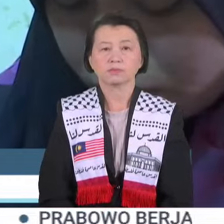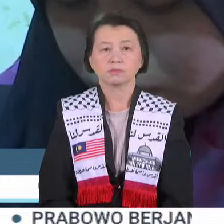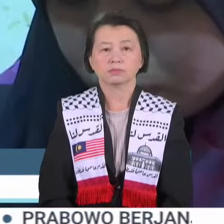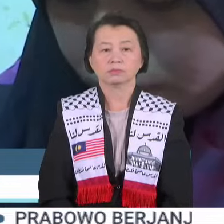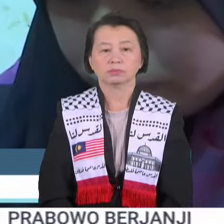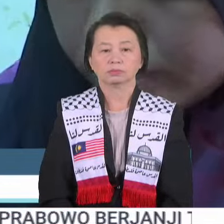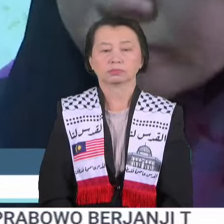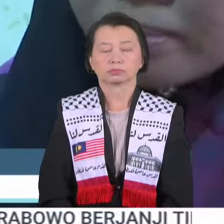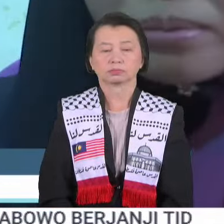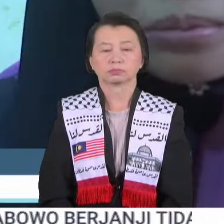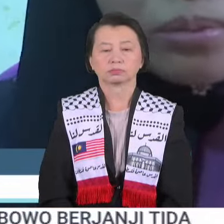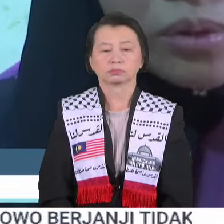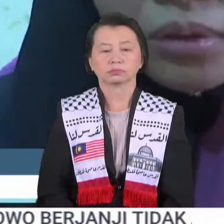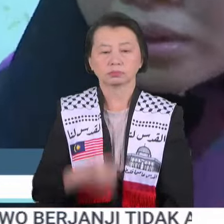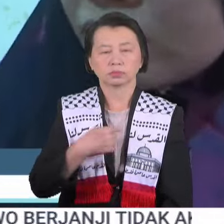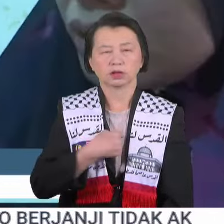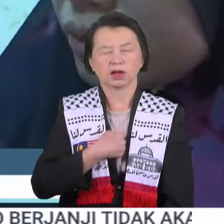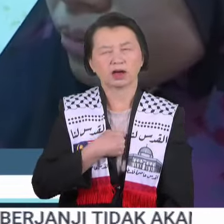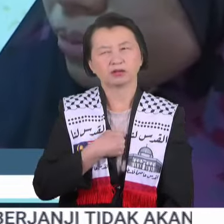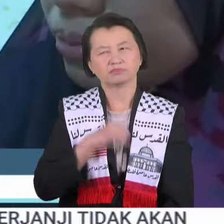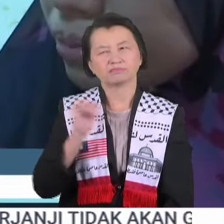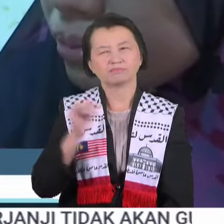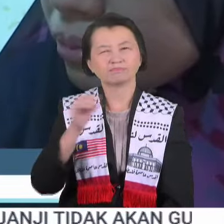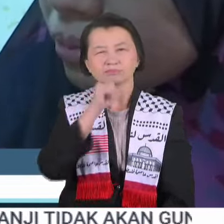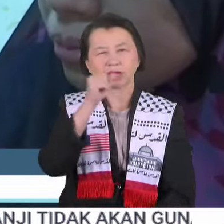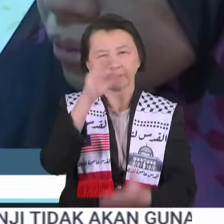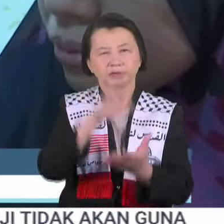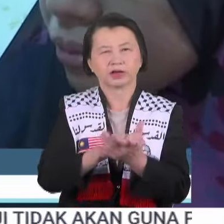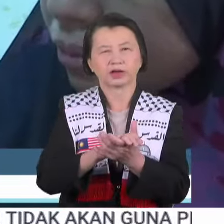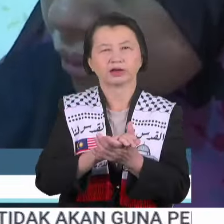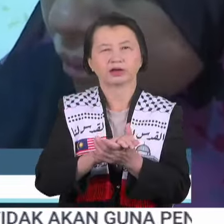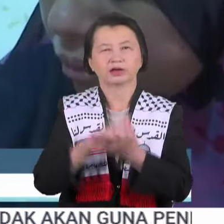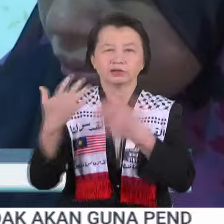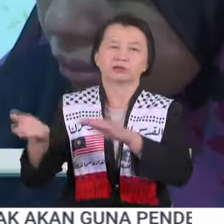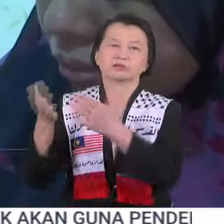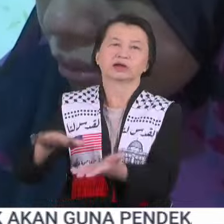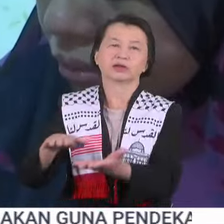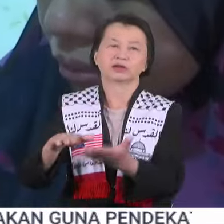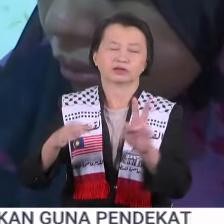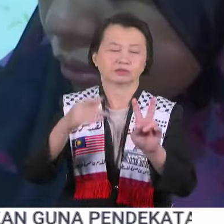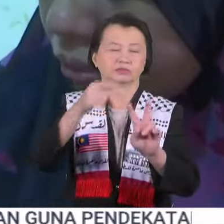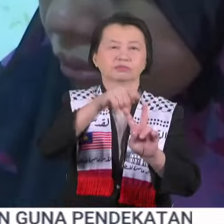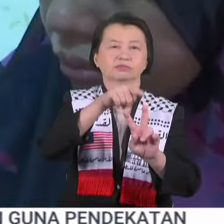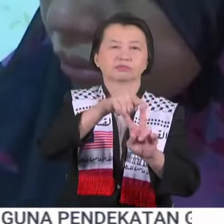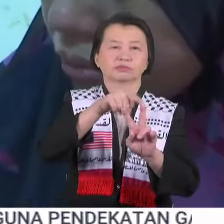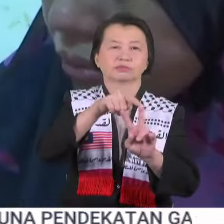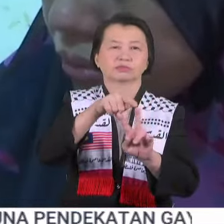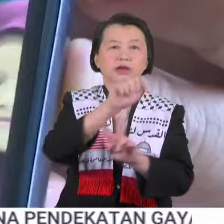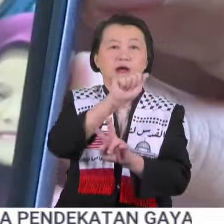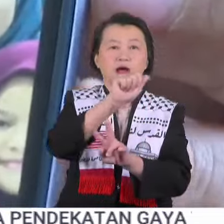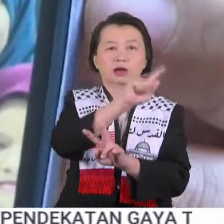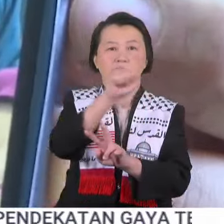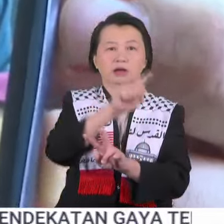Tu saya macam tak terkejut, saya tak percaya. Sebab abang kata dia nak balik.